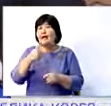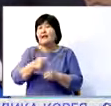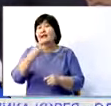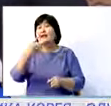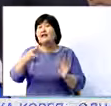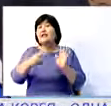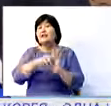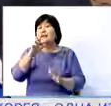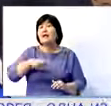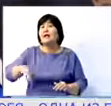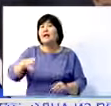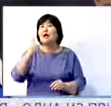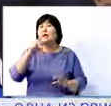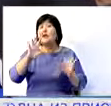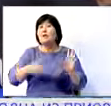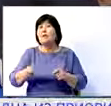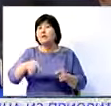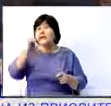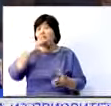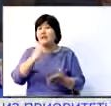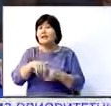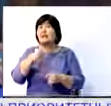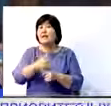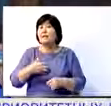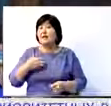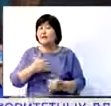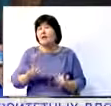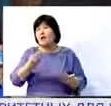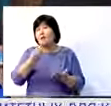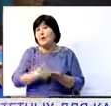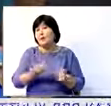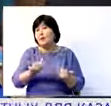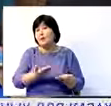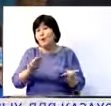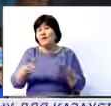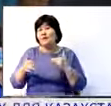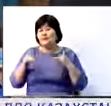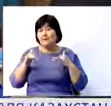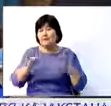37 стран. Первый президент Казахстана станет самым важным и почетным гостем мероприятия.